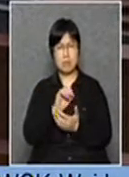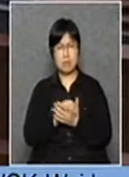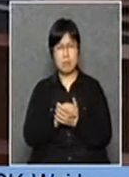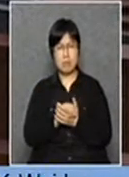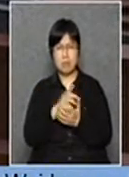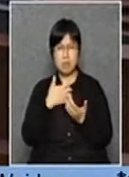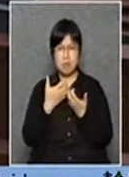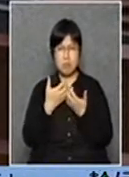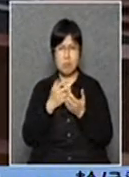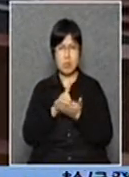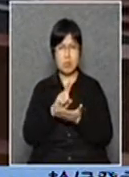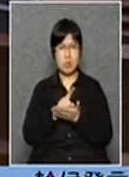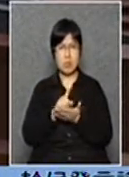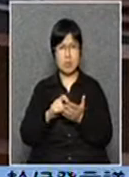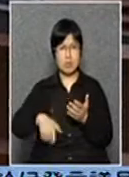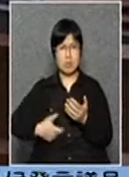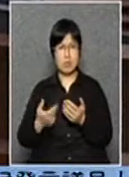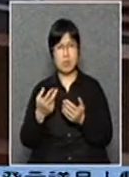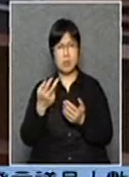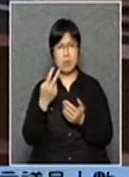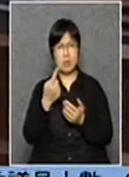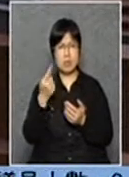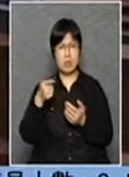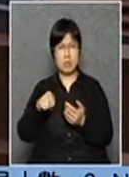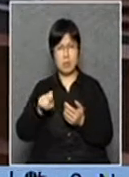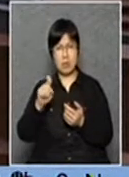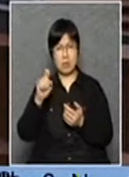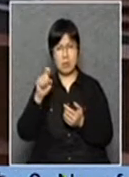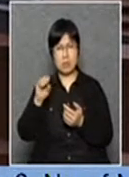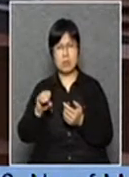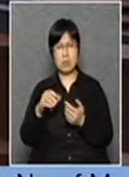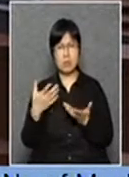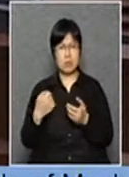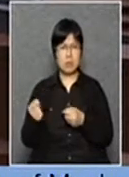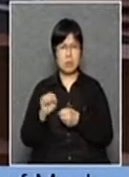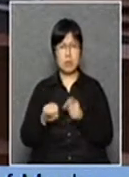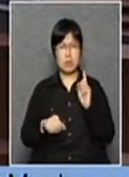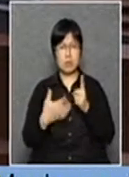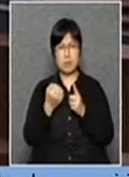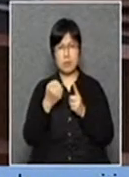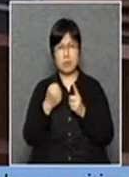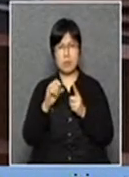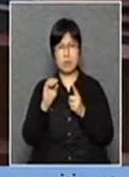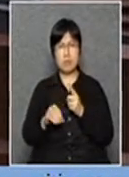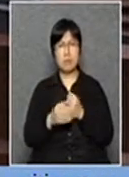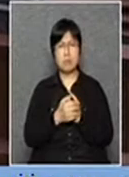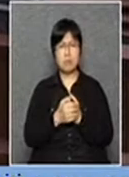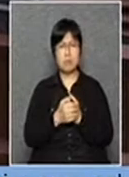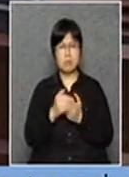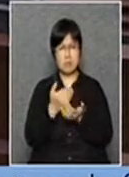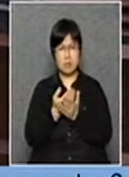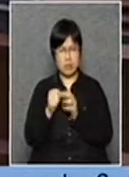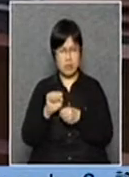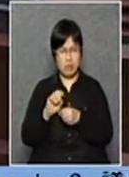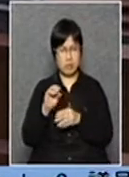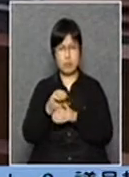約每年用嘅款項咧大約係21.9億到啦。咁今次我哋又要加150億落去。嗱，呢啲咁嘅加錢落去